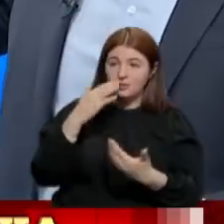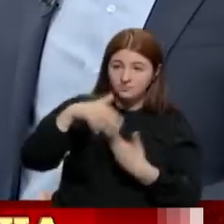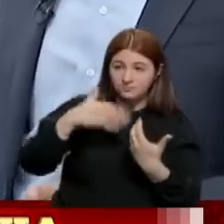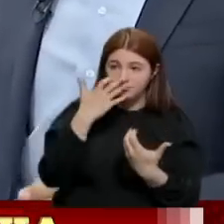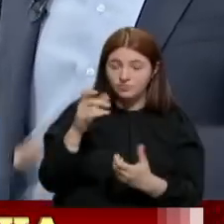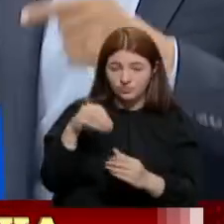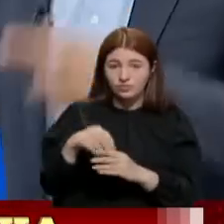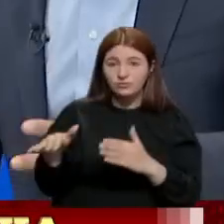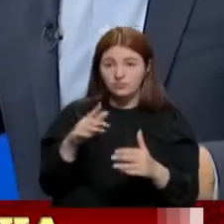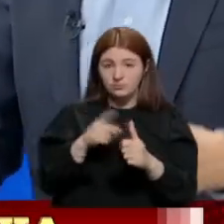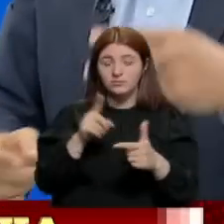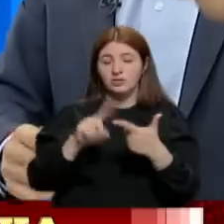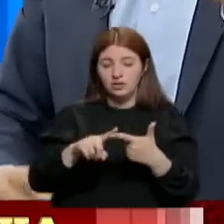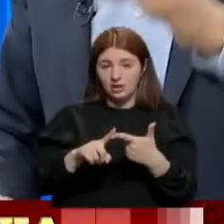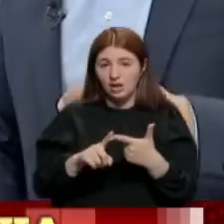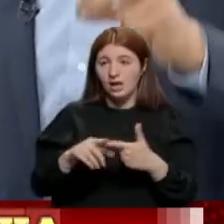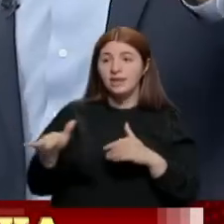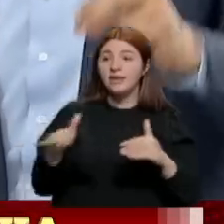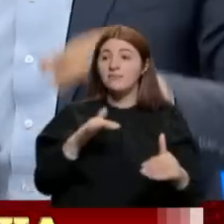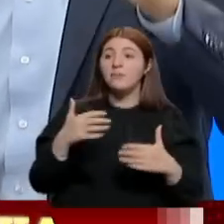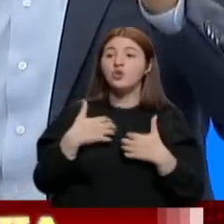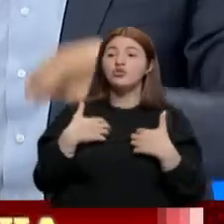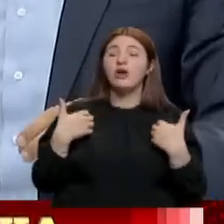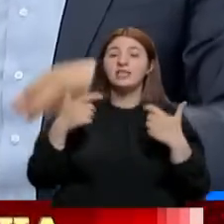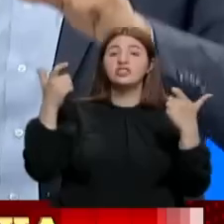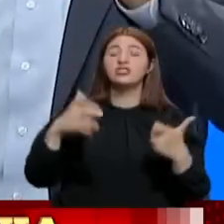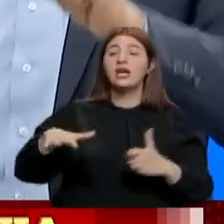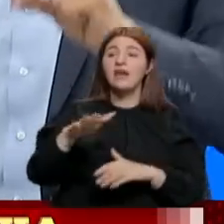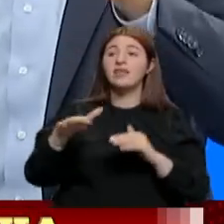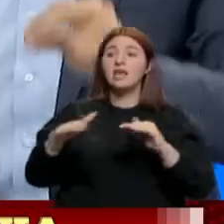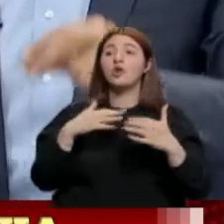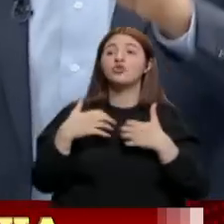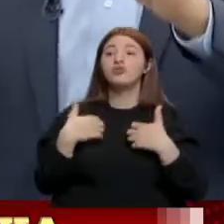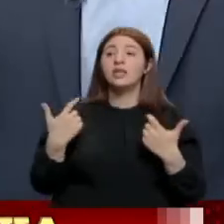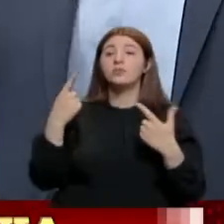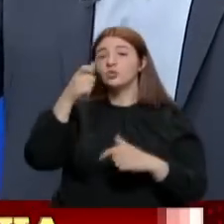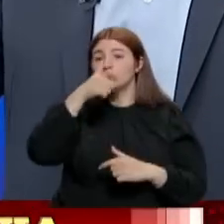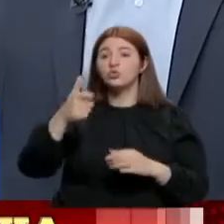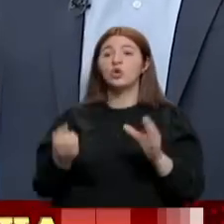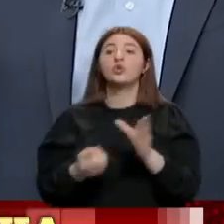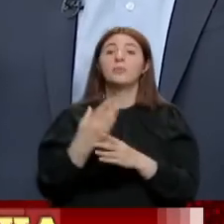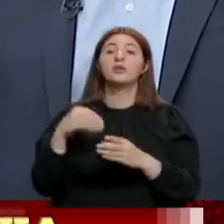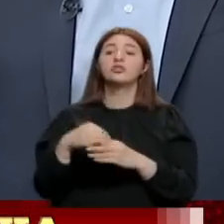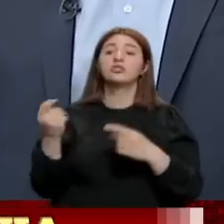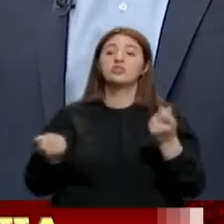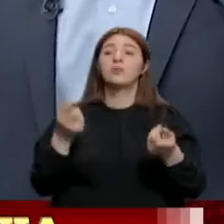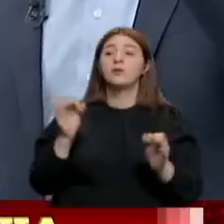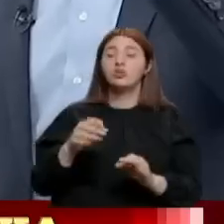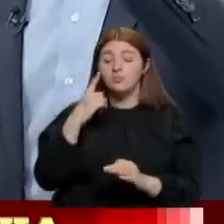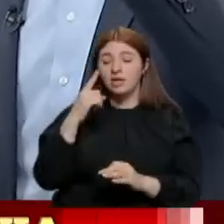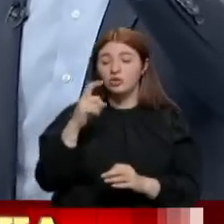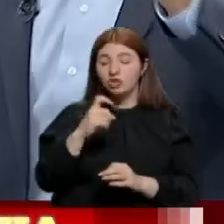edeceğiz bu depremin. İki, depreme güvenli şehirler ve depreme güvenli bir Türkiye yaratmak için seferber edeceğiz.